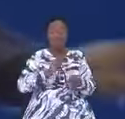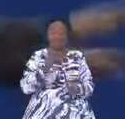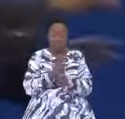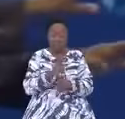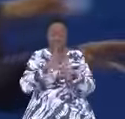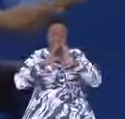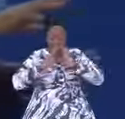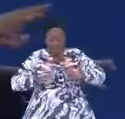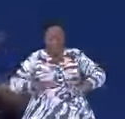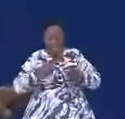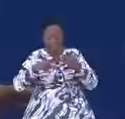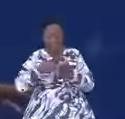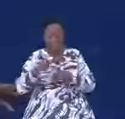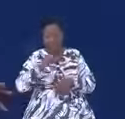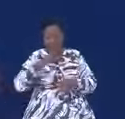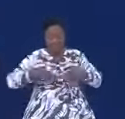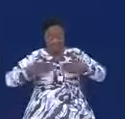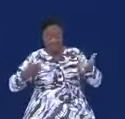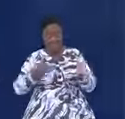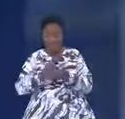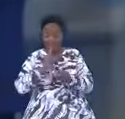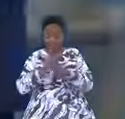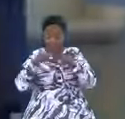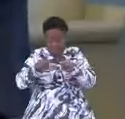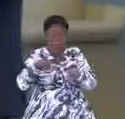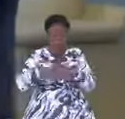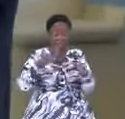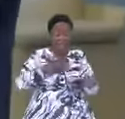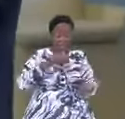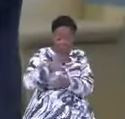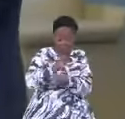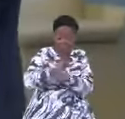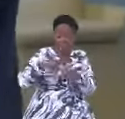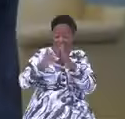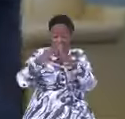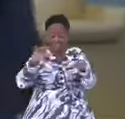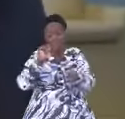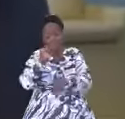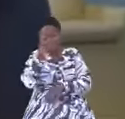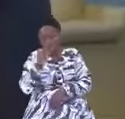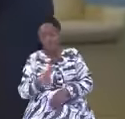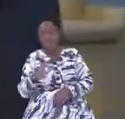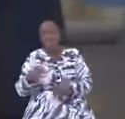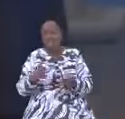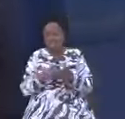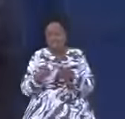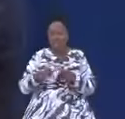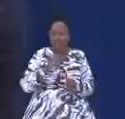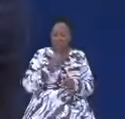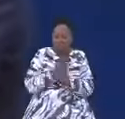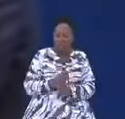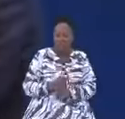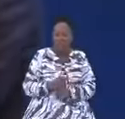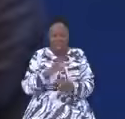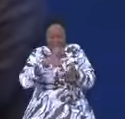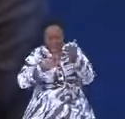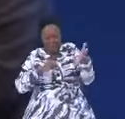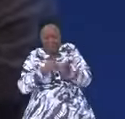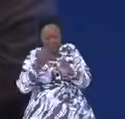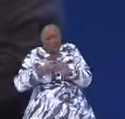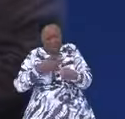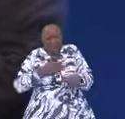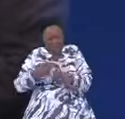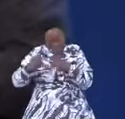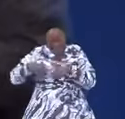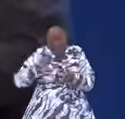d'autres choses je vais me distrait afin que mon esprit ne pense plus à ce que j'ai à faire à pour que